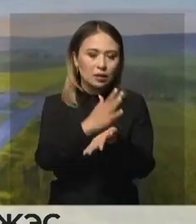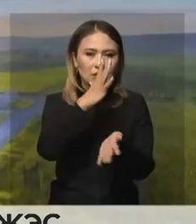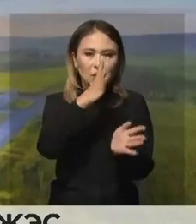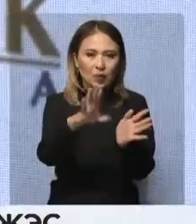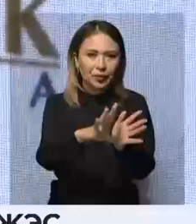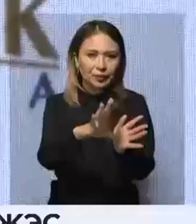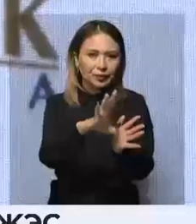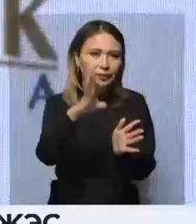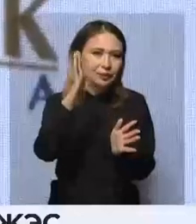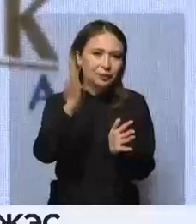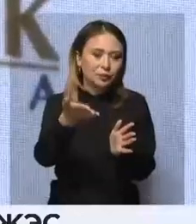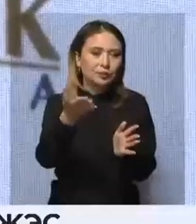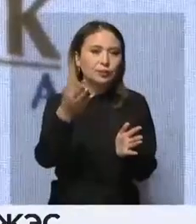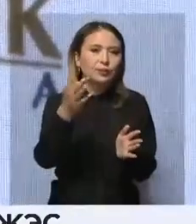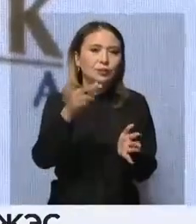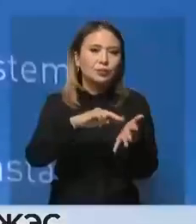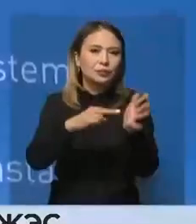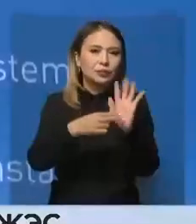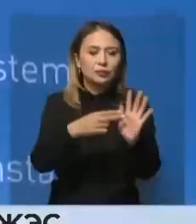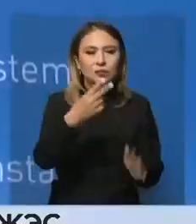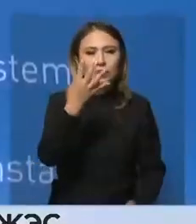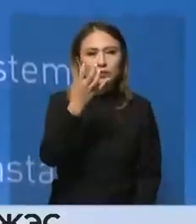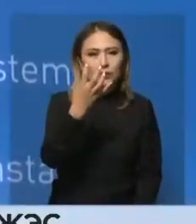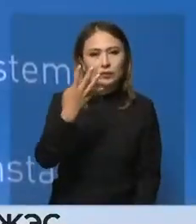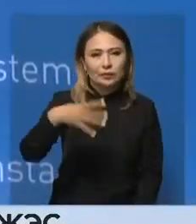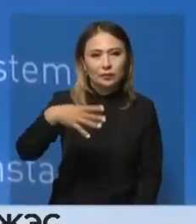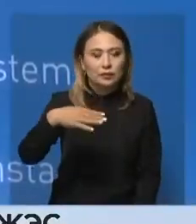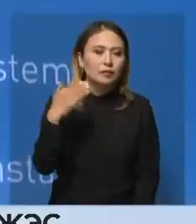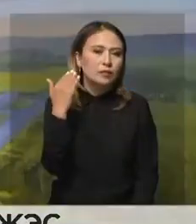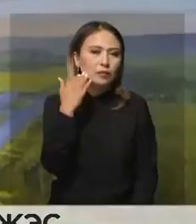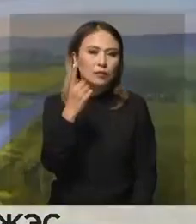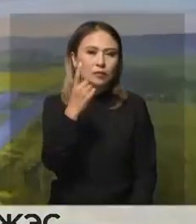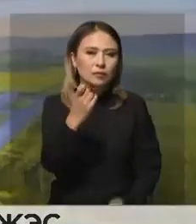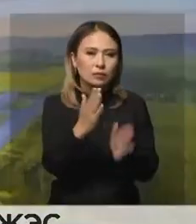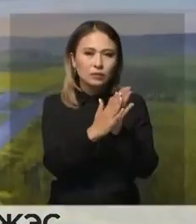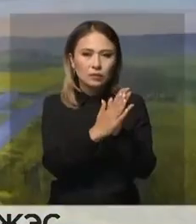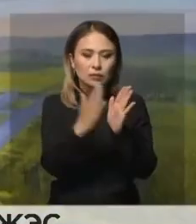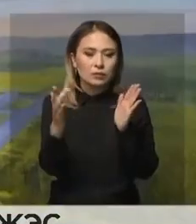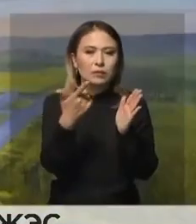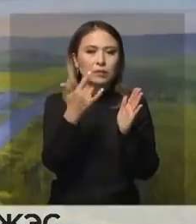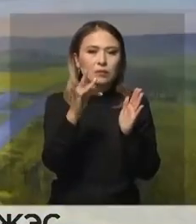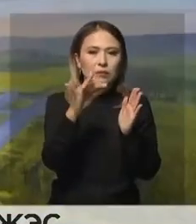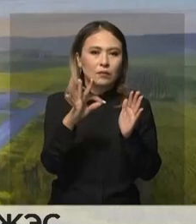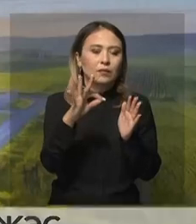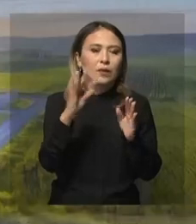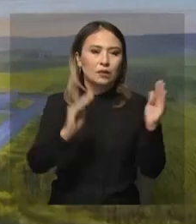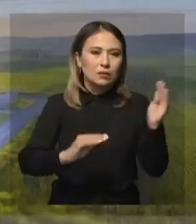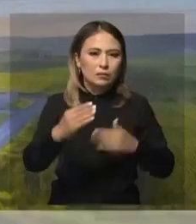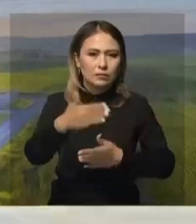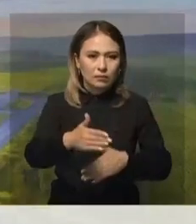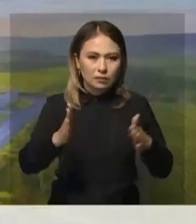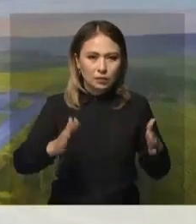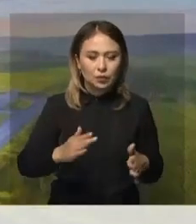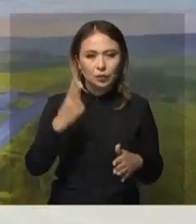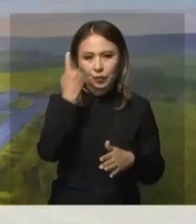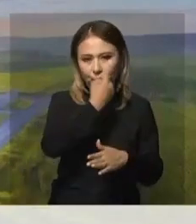бірі болады. Жоба аясында 440 гектар аумақта 100-ден астам ветрогенераторлар орнатылады. Станция